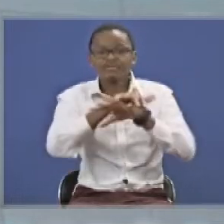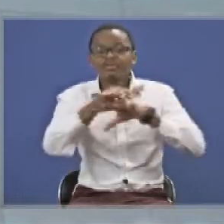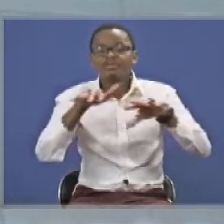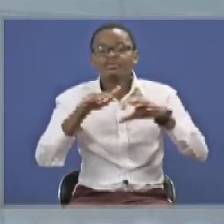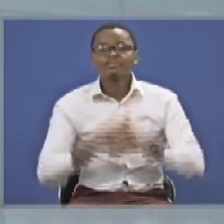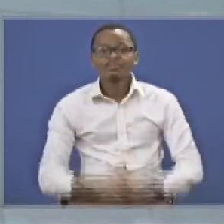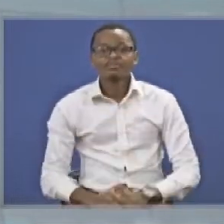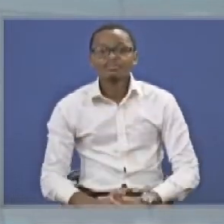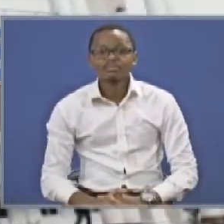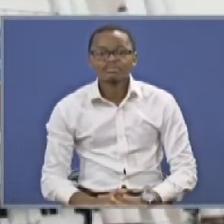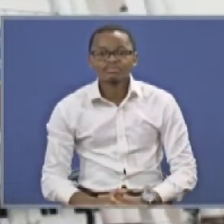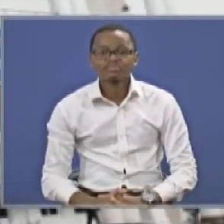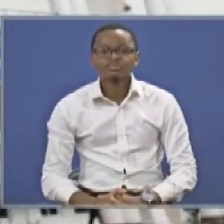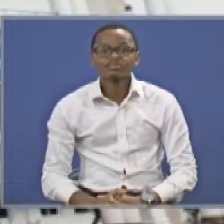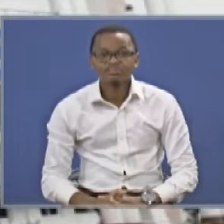hivi.